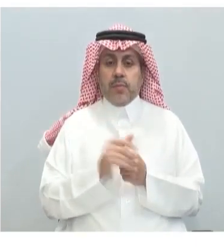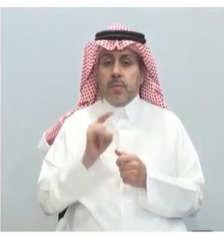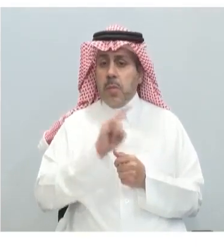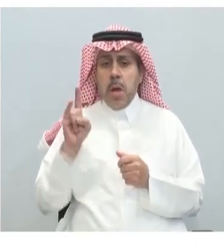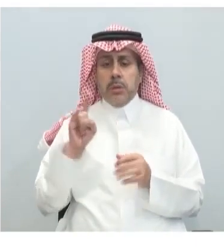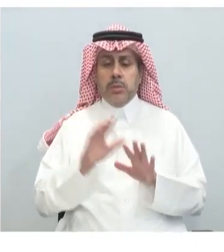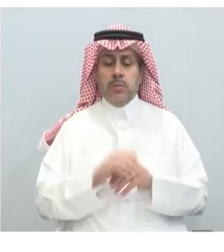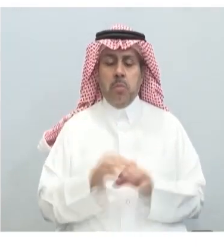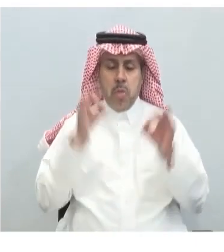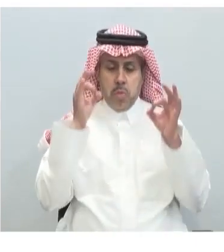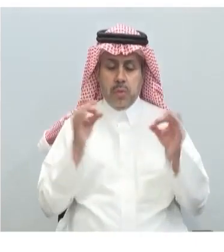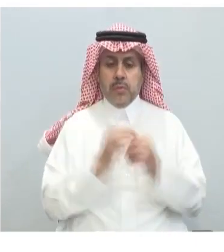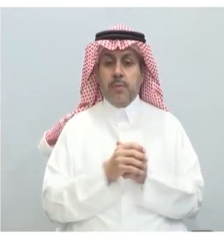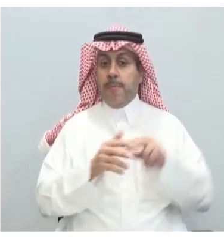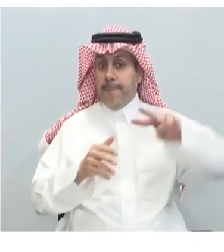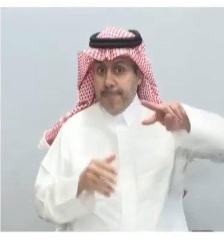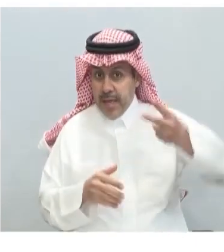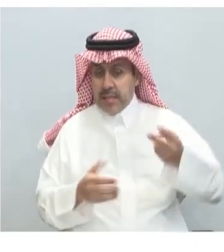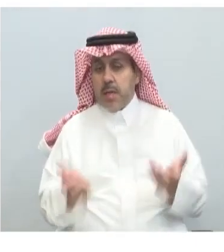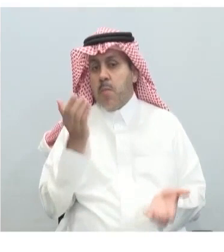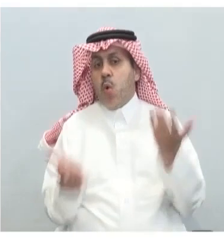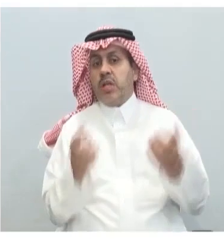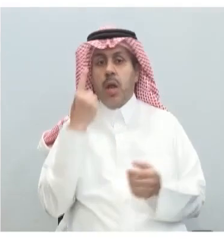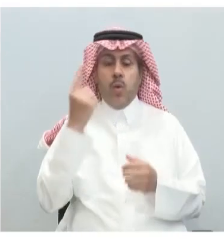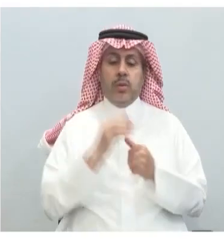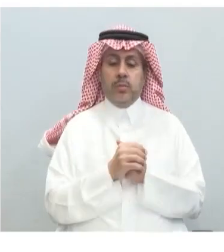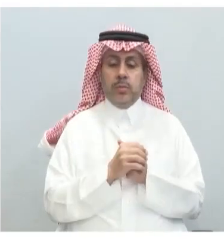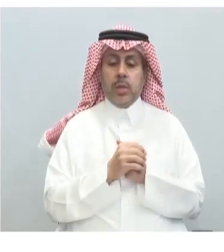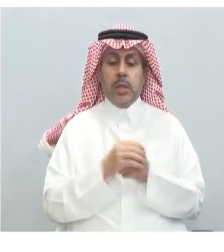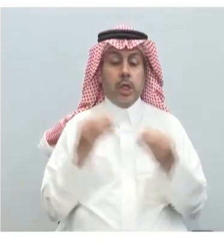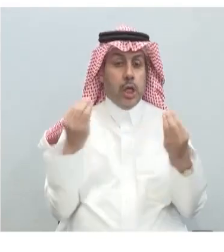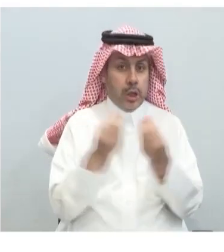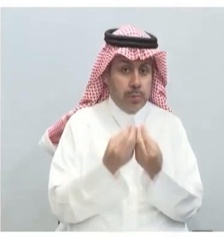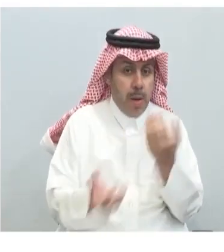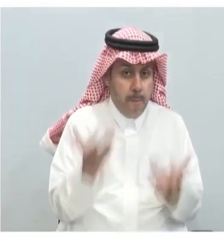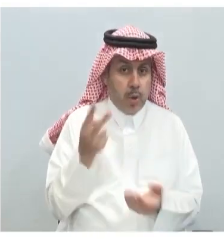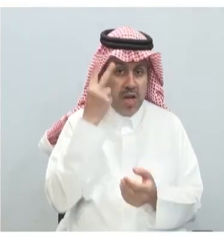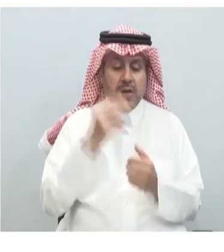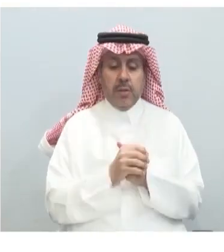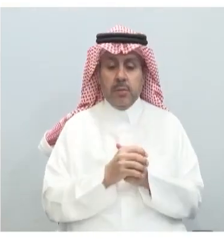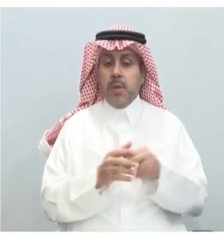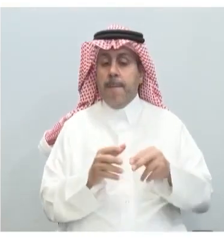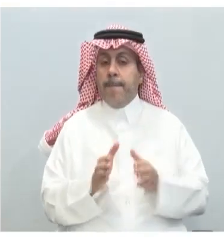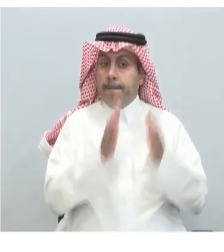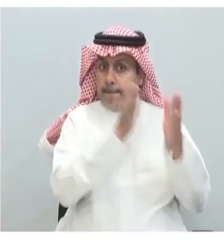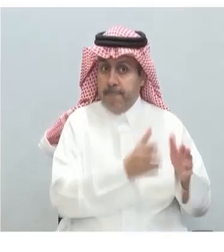عليها فقط نقوم بعكس المعادله الاولى نجمع المعادلتين بعد عكس المعادله الاولى سيعطيني